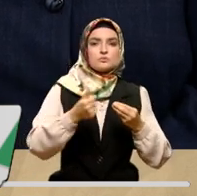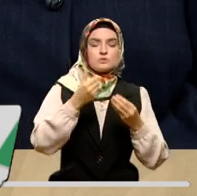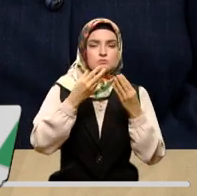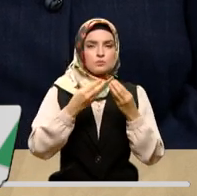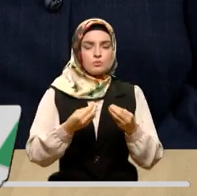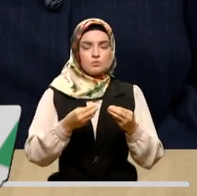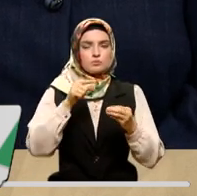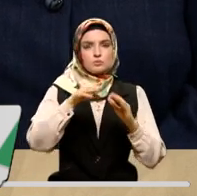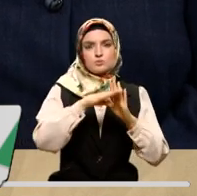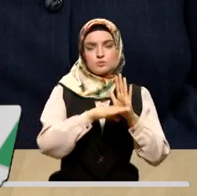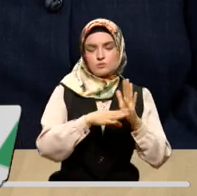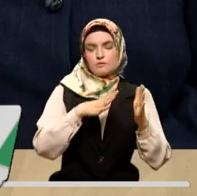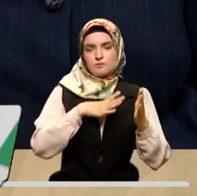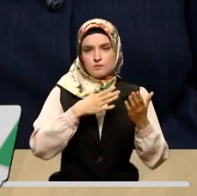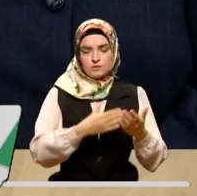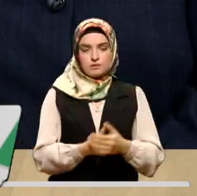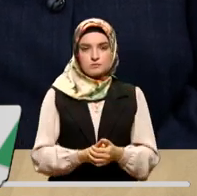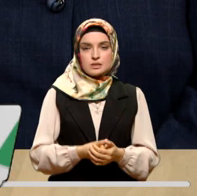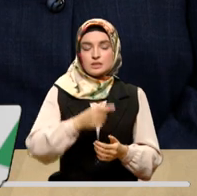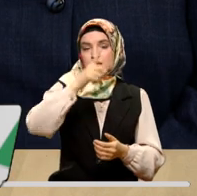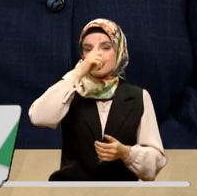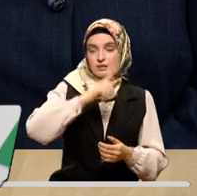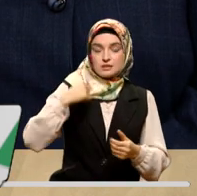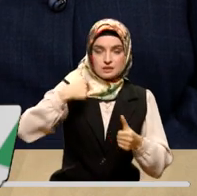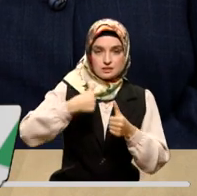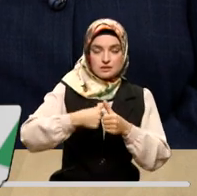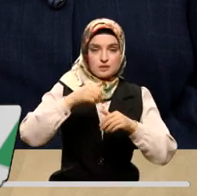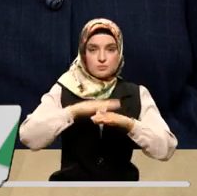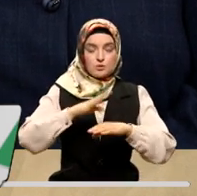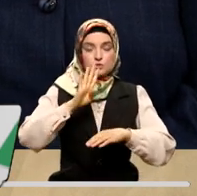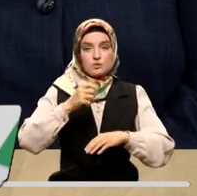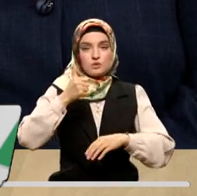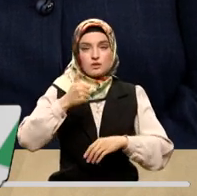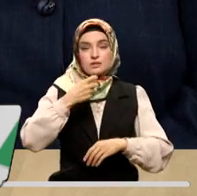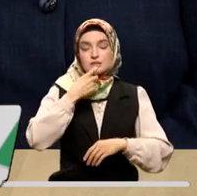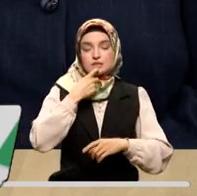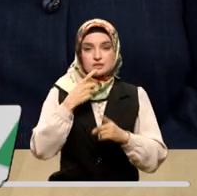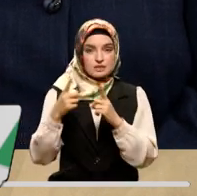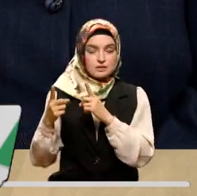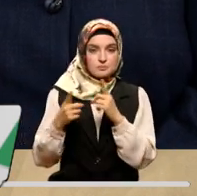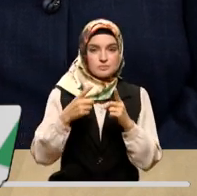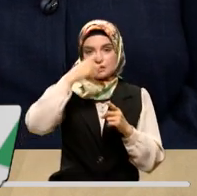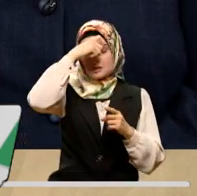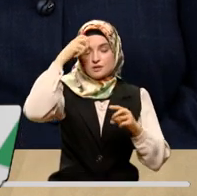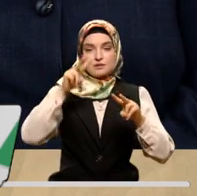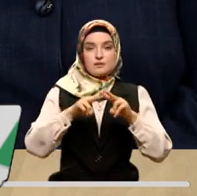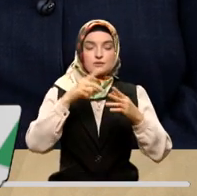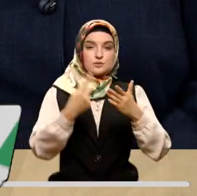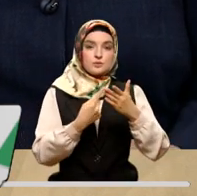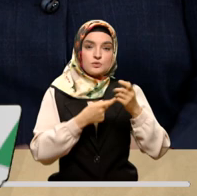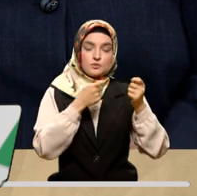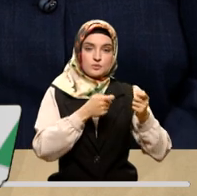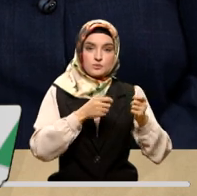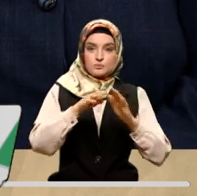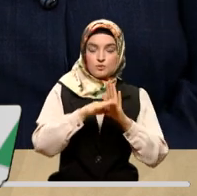hususlar. Mesela ilk kez bu sene uygulayacağımız bir 4-6 yaş yaz Kur'an kursu programımız var. Etkinliklerimiz var, oyunlarımız var. İlk